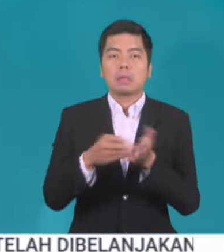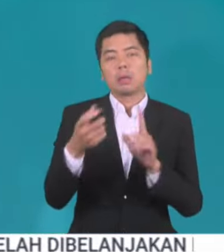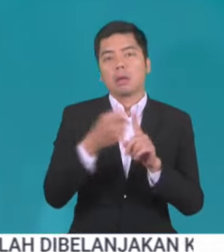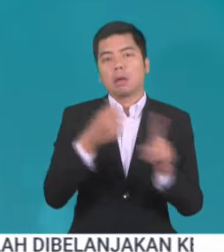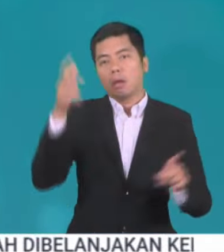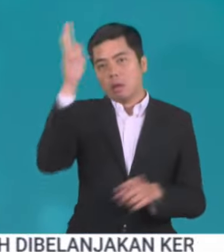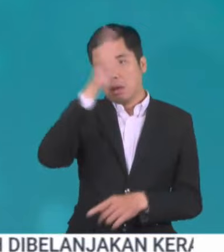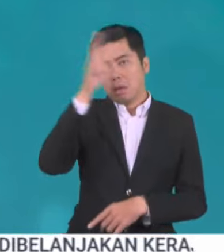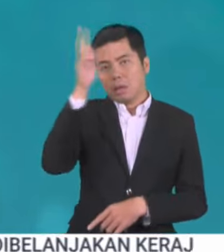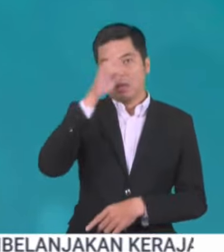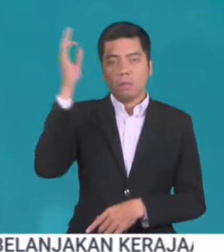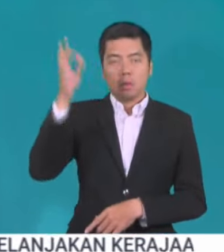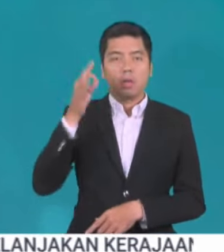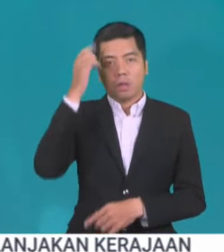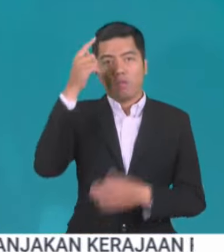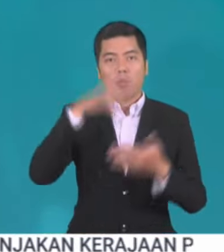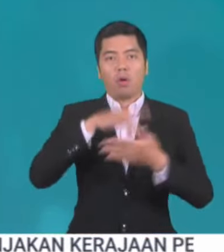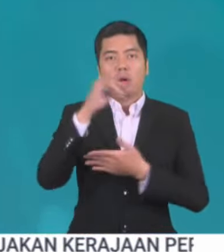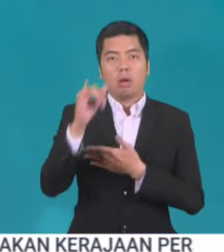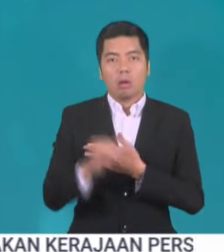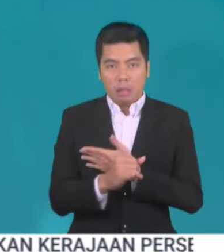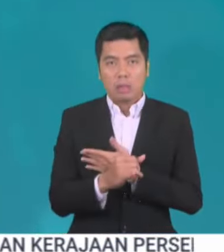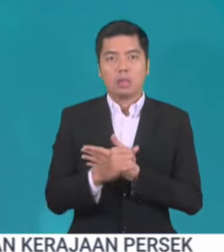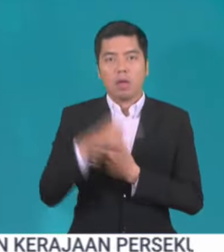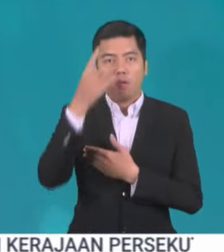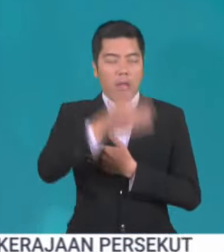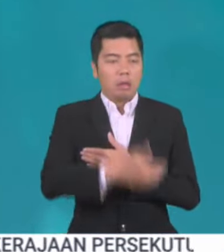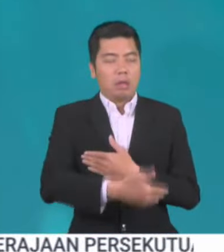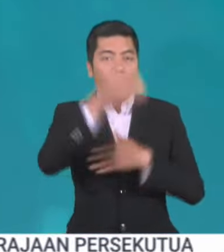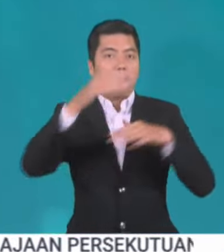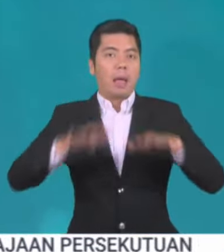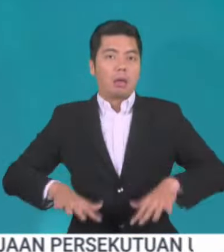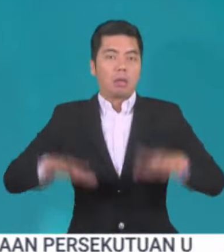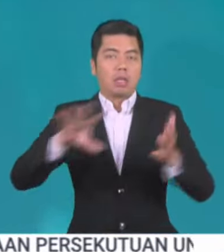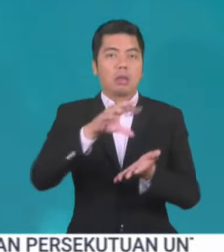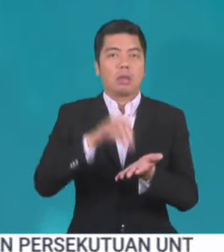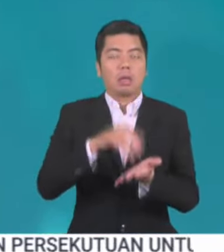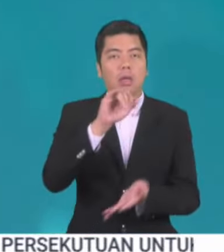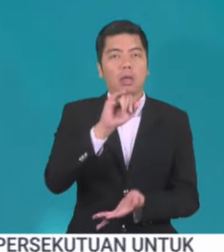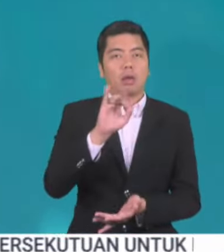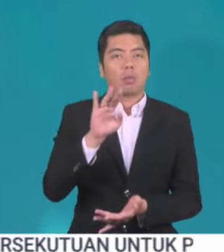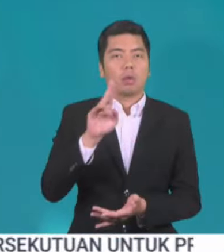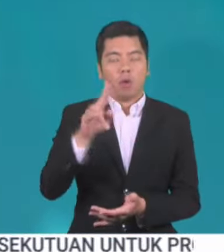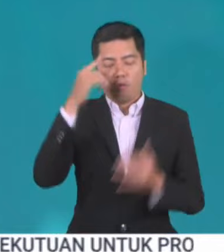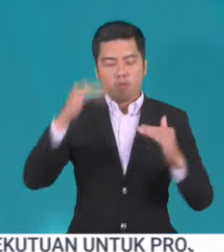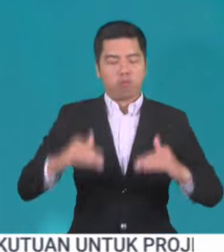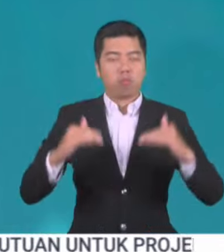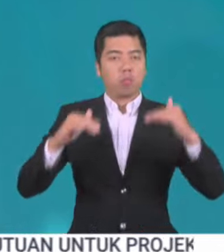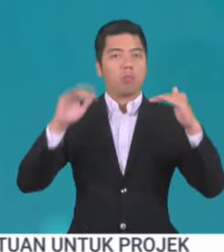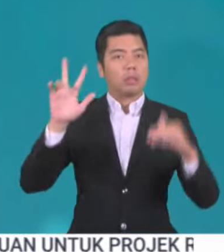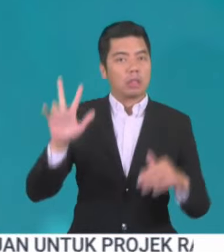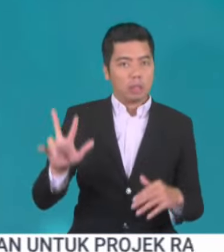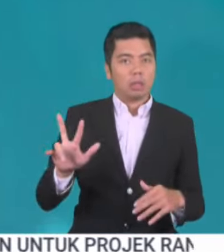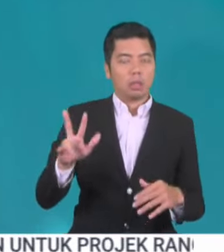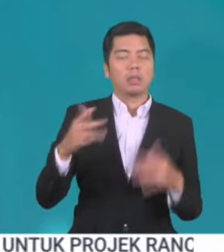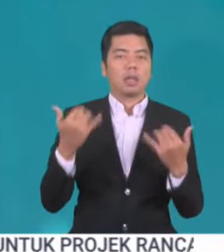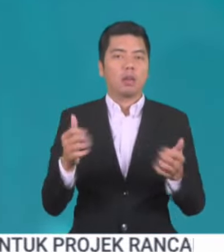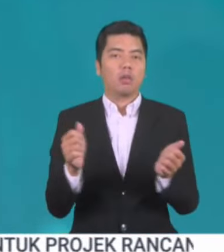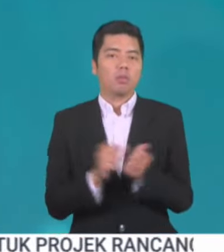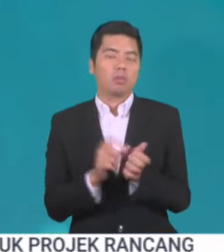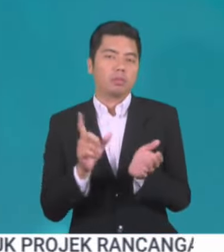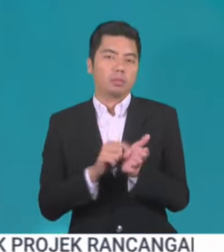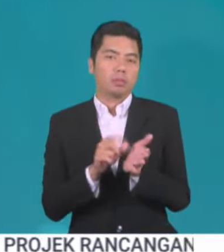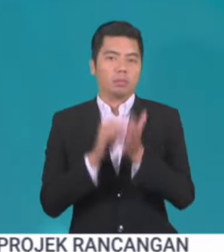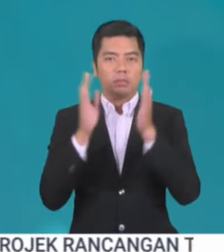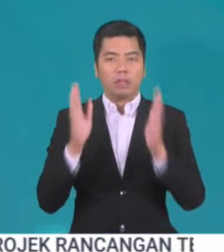oleh Kerajaan Persekutuan bagi projek rancangan tebatan banjir di Sibu untuk 3 fasa. Untuk perinciannya langsung bersama